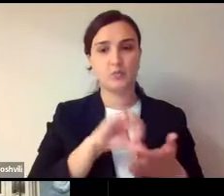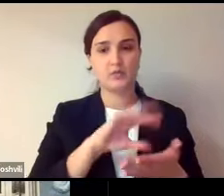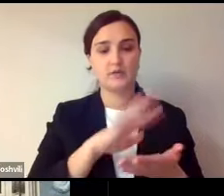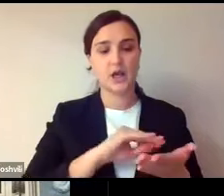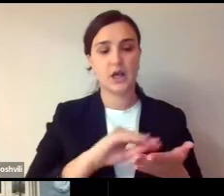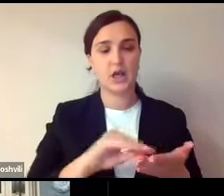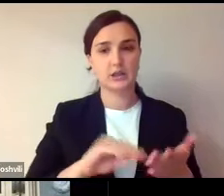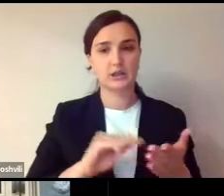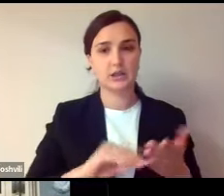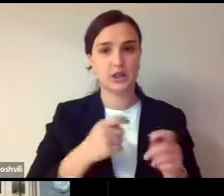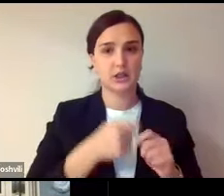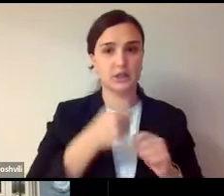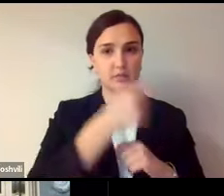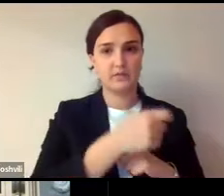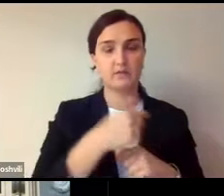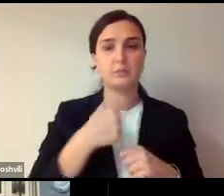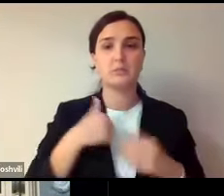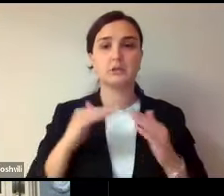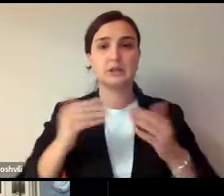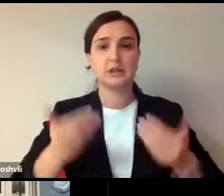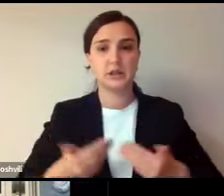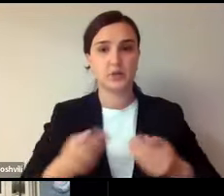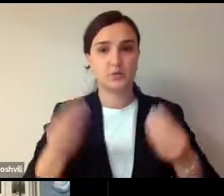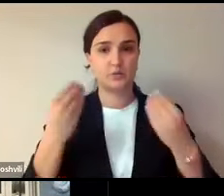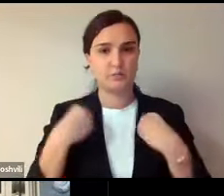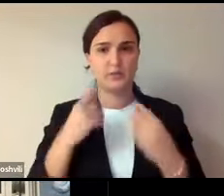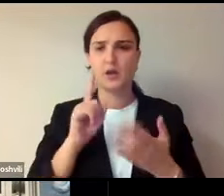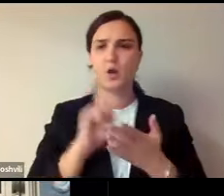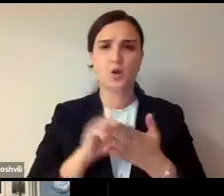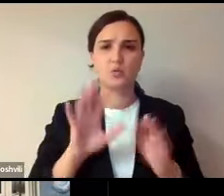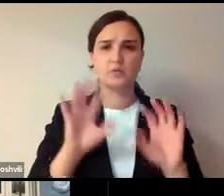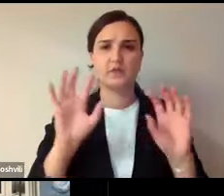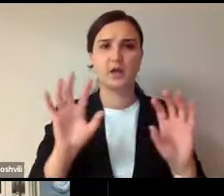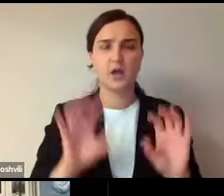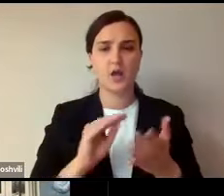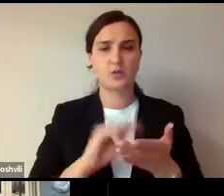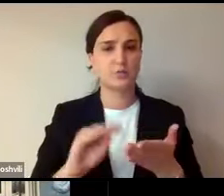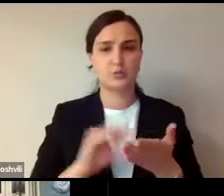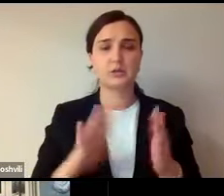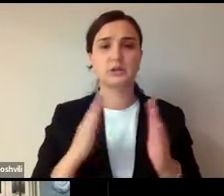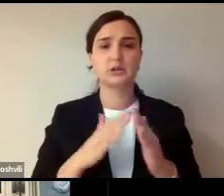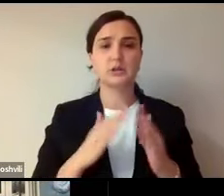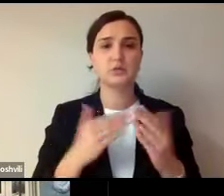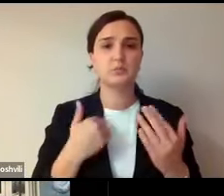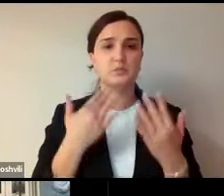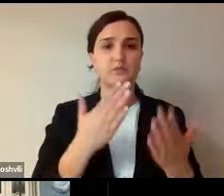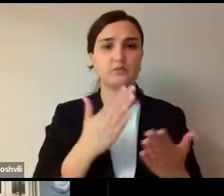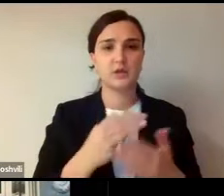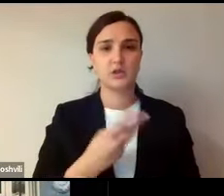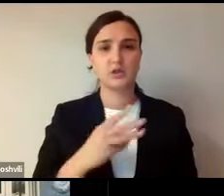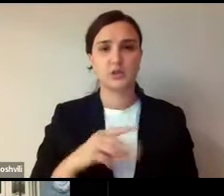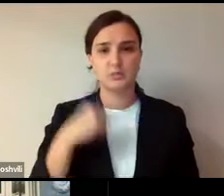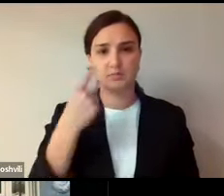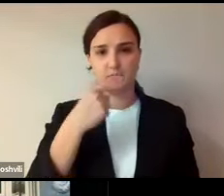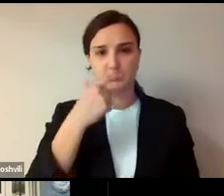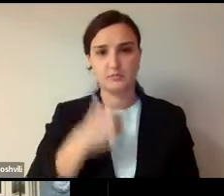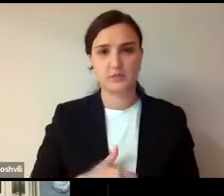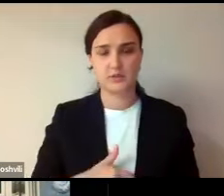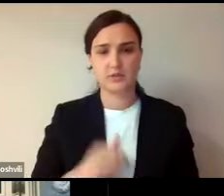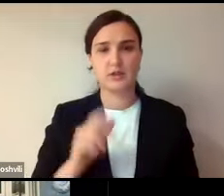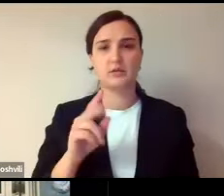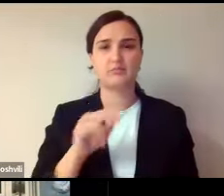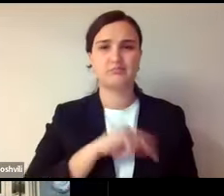დაწეროს. მეკუთვნის საცხოვრის არ არის აუცილებელი რომ ან კანონები მიუთითოს, მითხოვს საცხოვრის, ვარ შეშმოტირი. მიიტანას